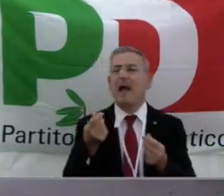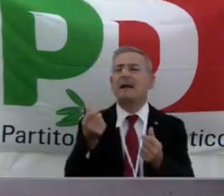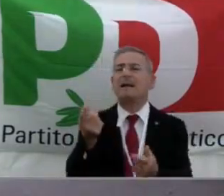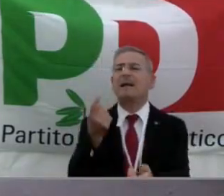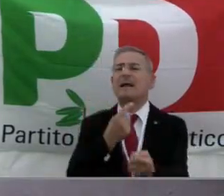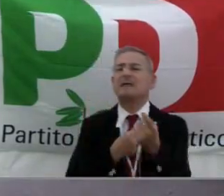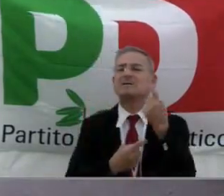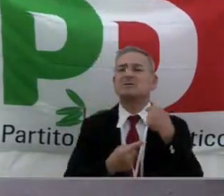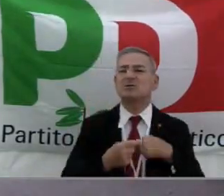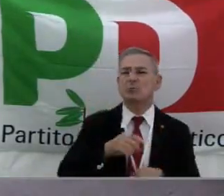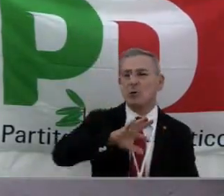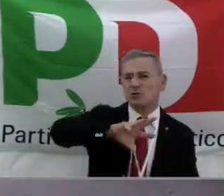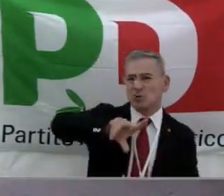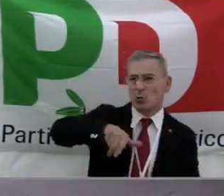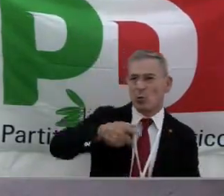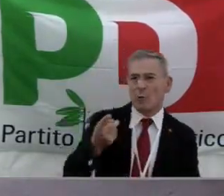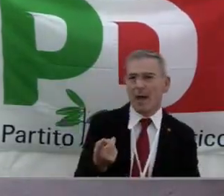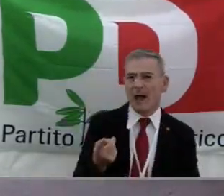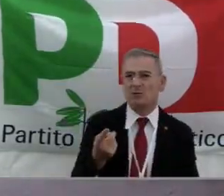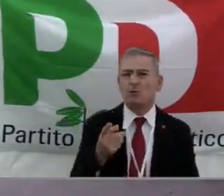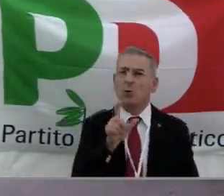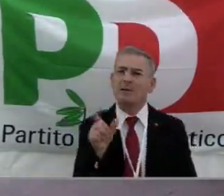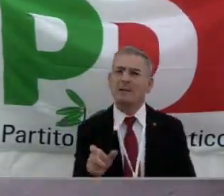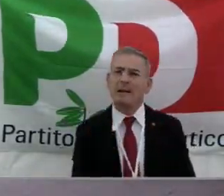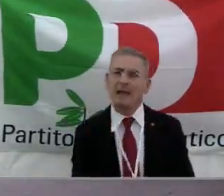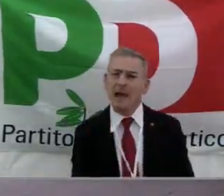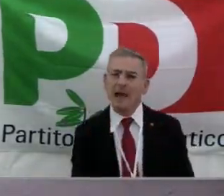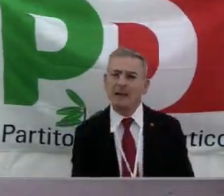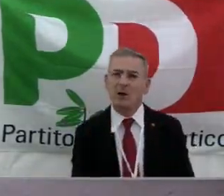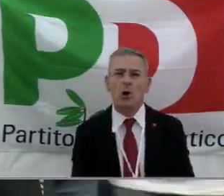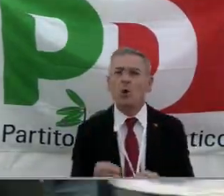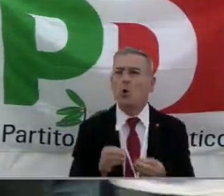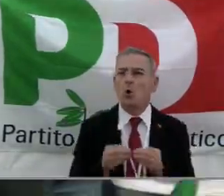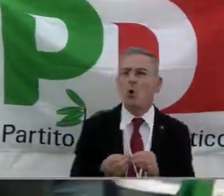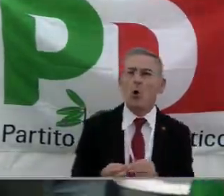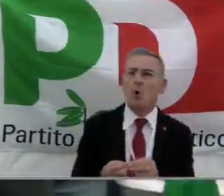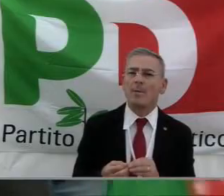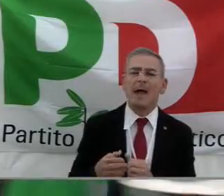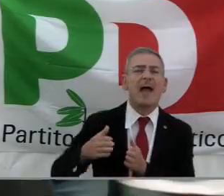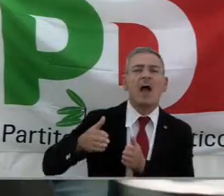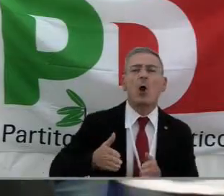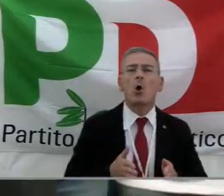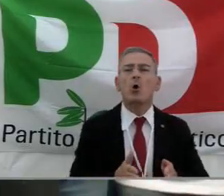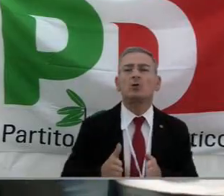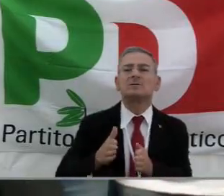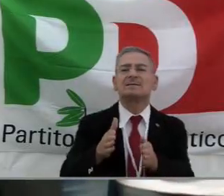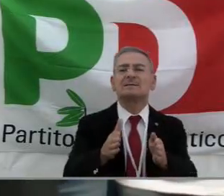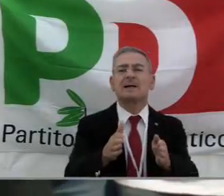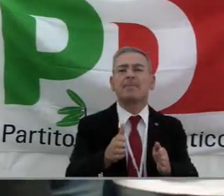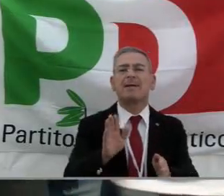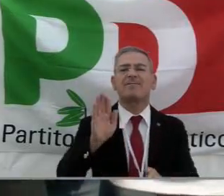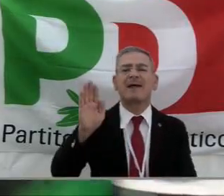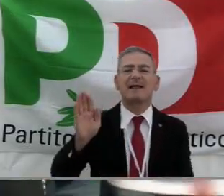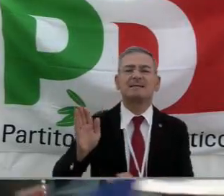il mal tolto agli italiani con la corsia preferenziale.